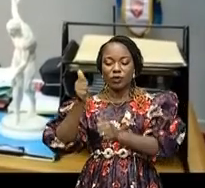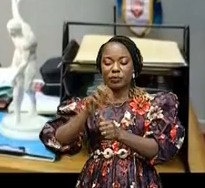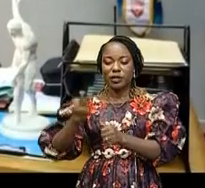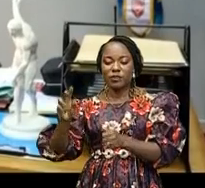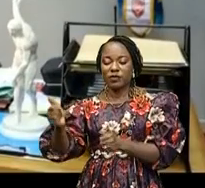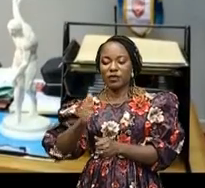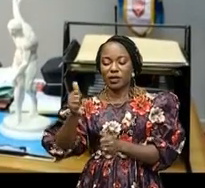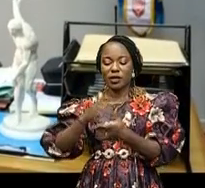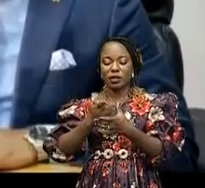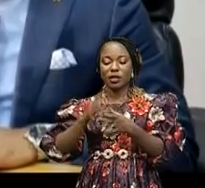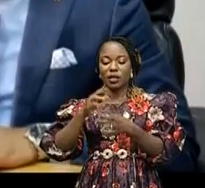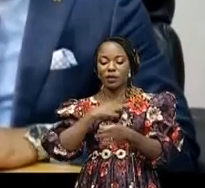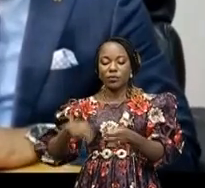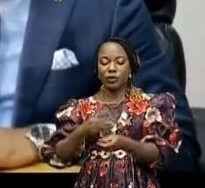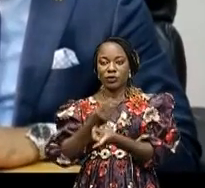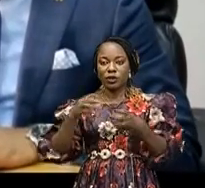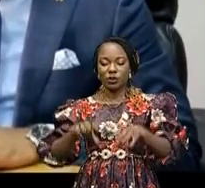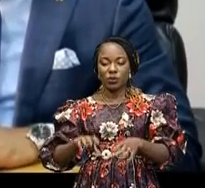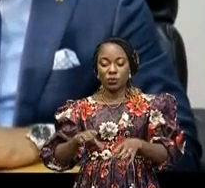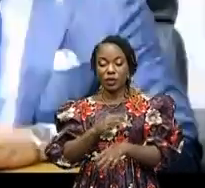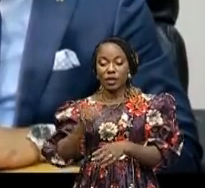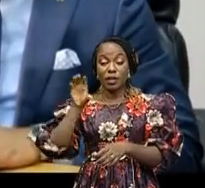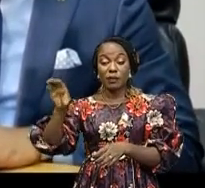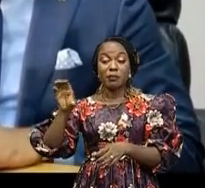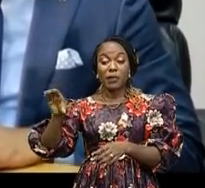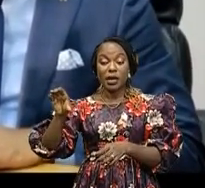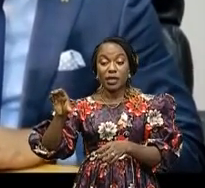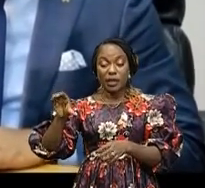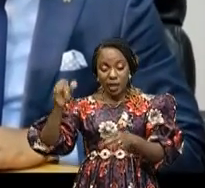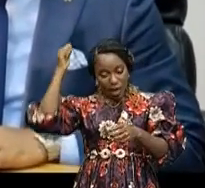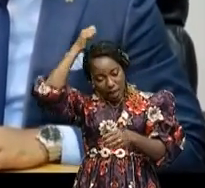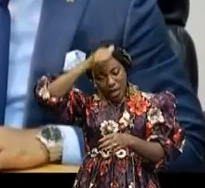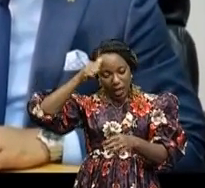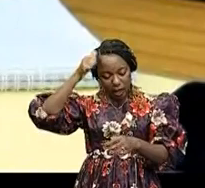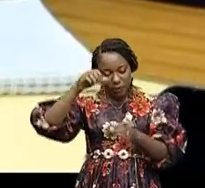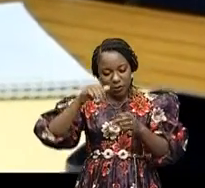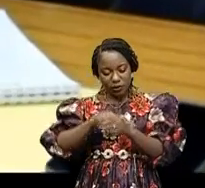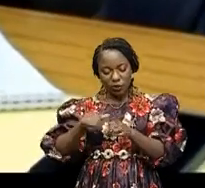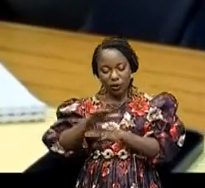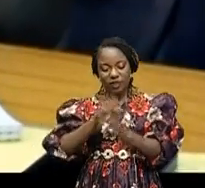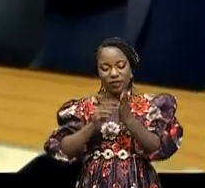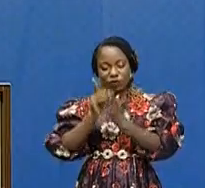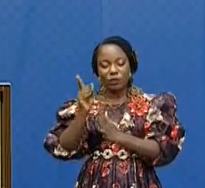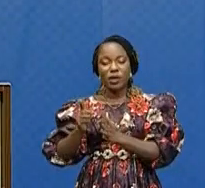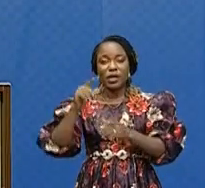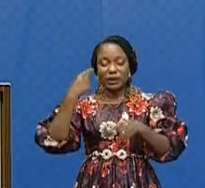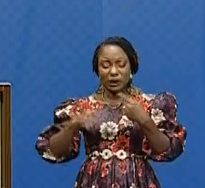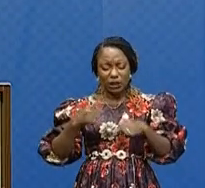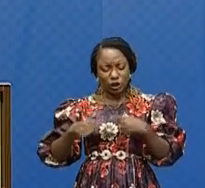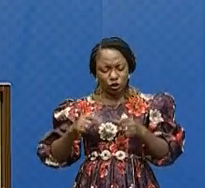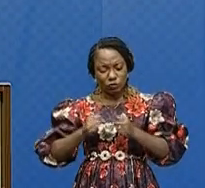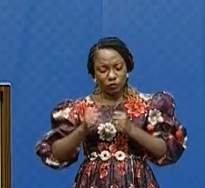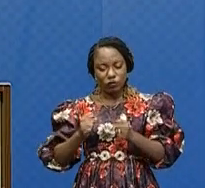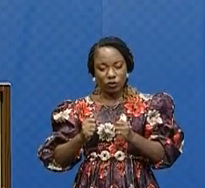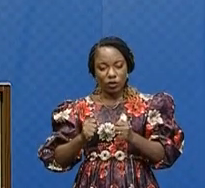République démocratique du Congo et la Banque arabe pour le développement économique en Afrique BADEA. Après débat et délibération,